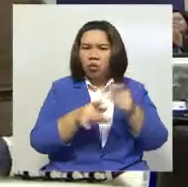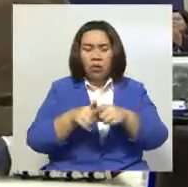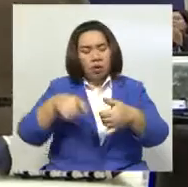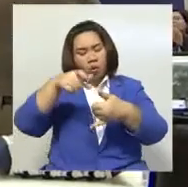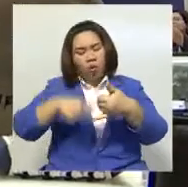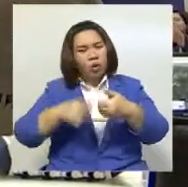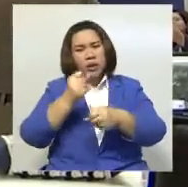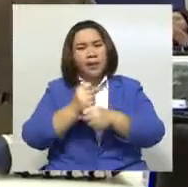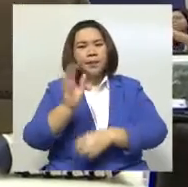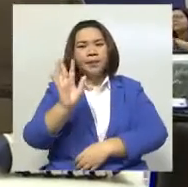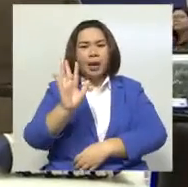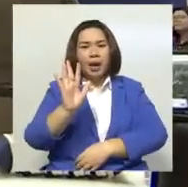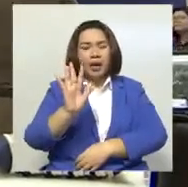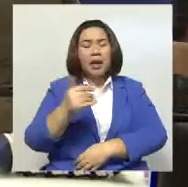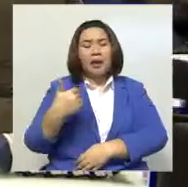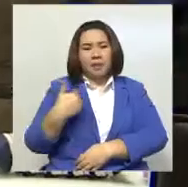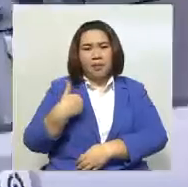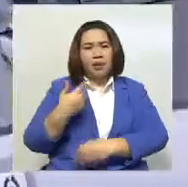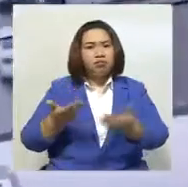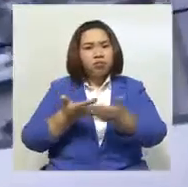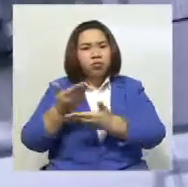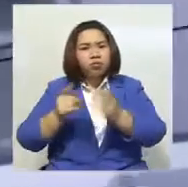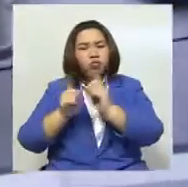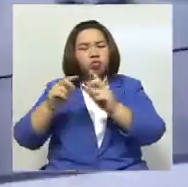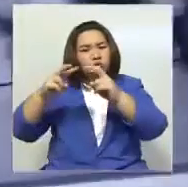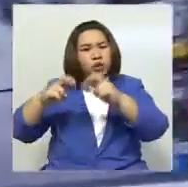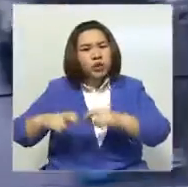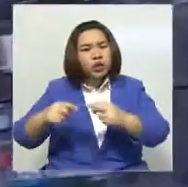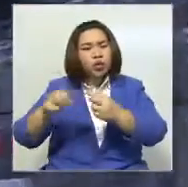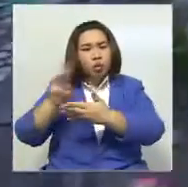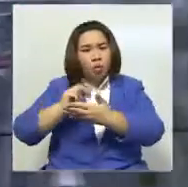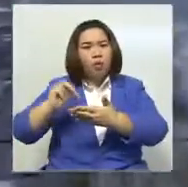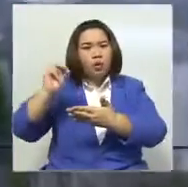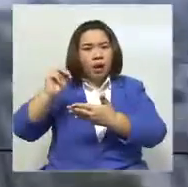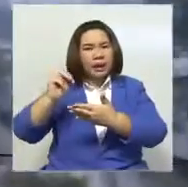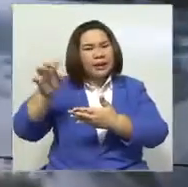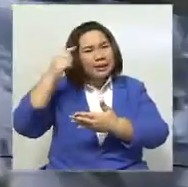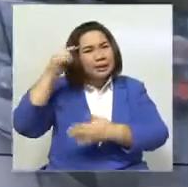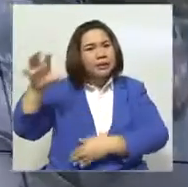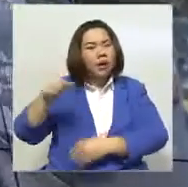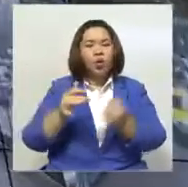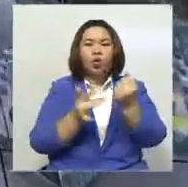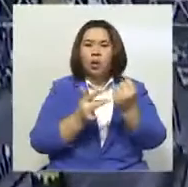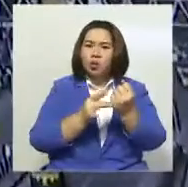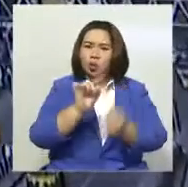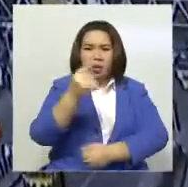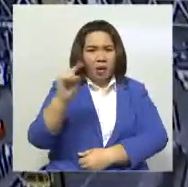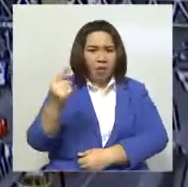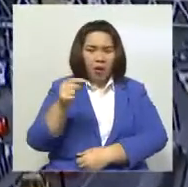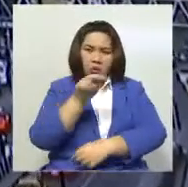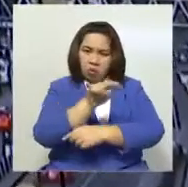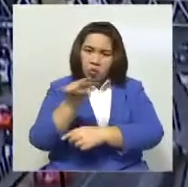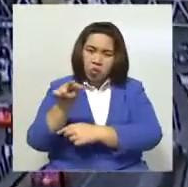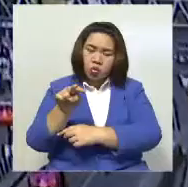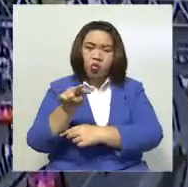คลให้ครอบคลุมมากยิ่งขึ้นโดยไปหารือกับฝ่ายวิจัยของมหาวิทยาลัยนะคะเพื่อที่จะนำเทคโนโลยีที่ทันสมัยมาควบคุม